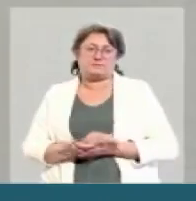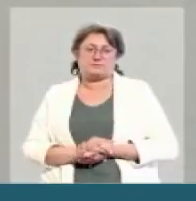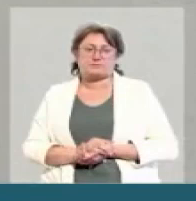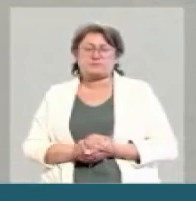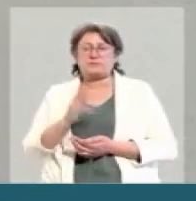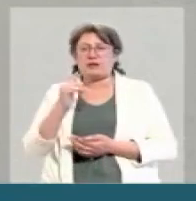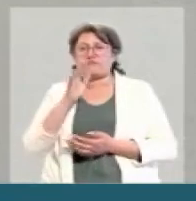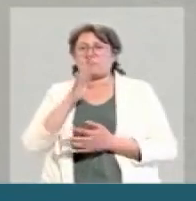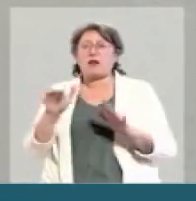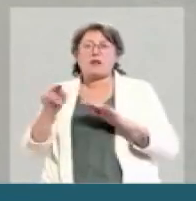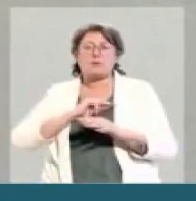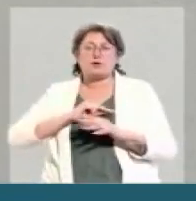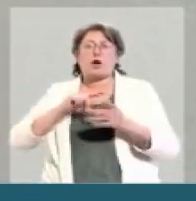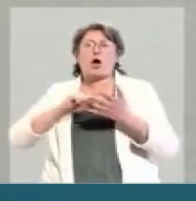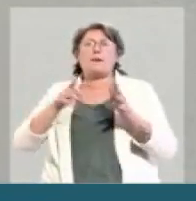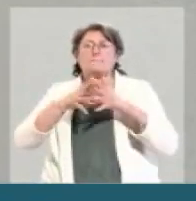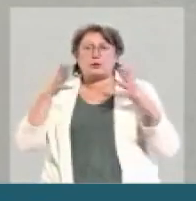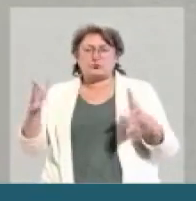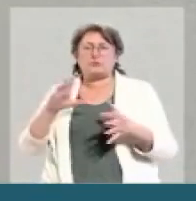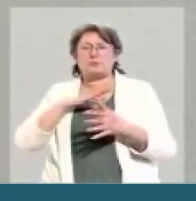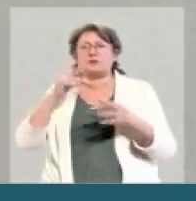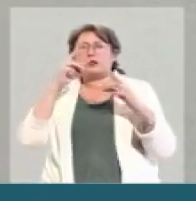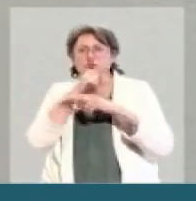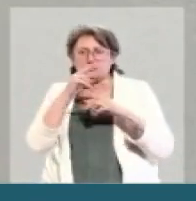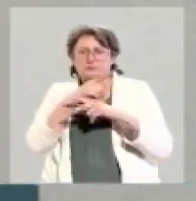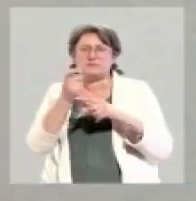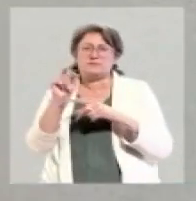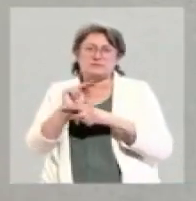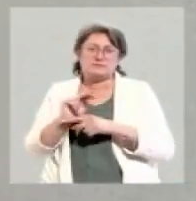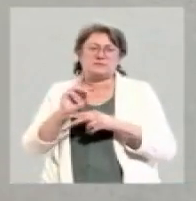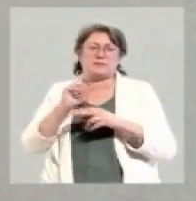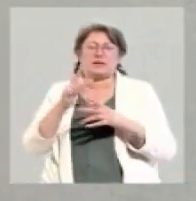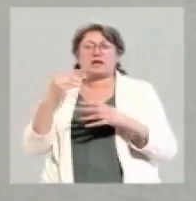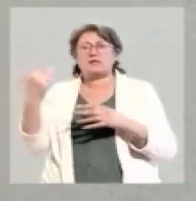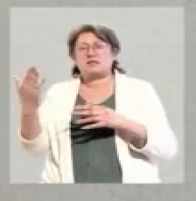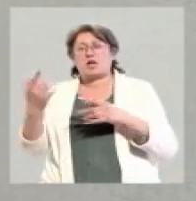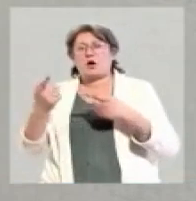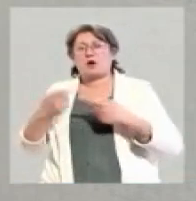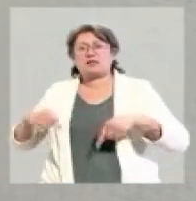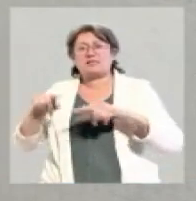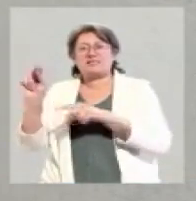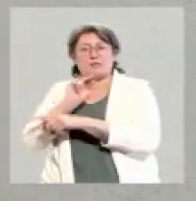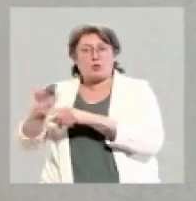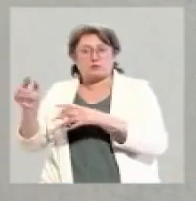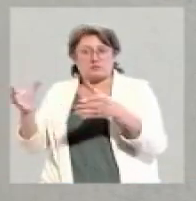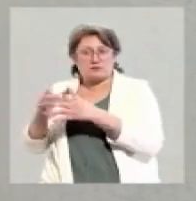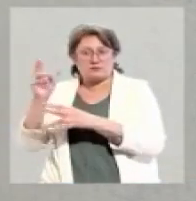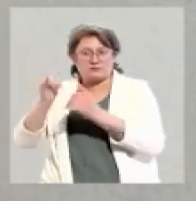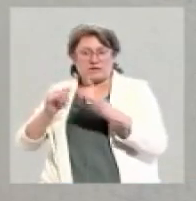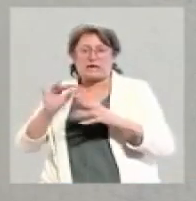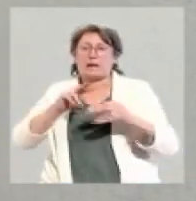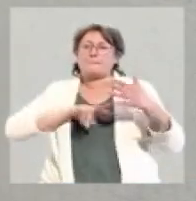работы, да, объект большой, были недоработки как со стороны подрядчика, так и со стороны проектного